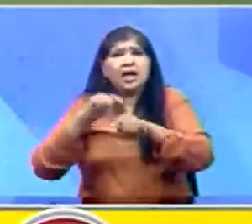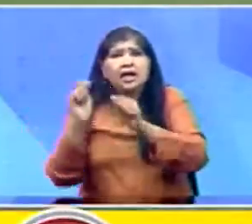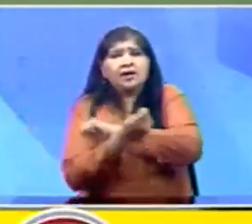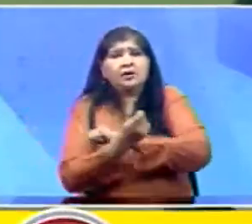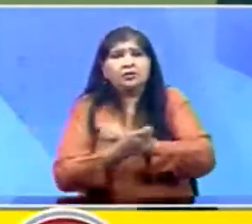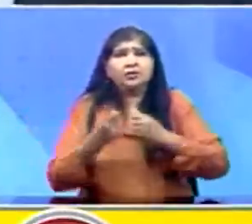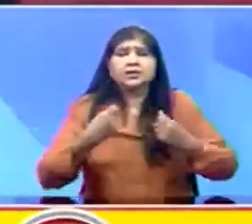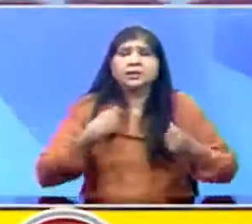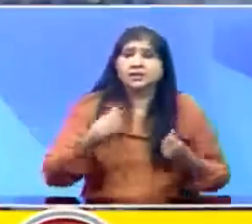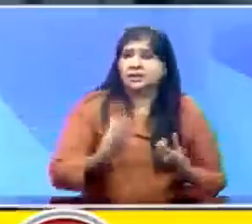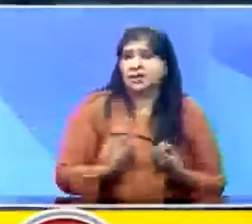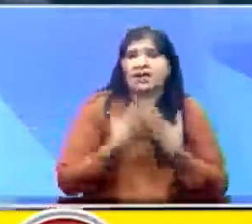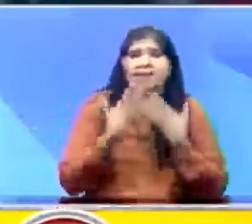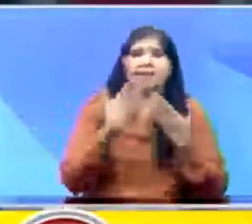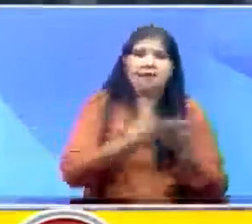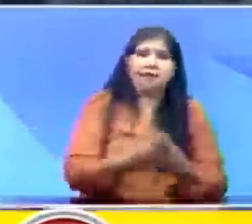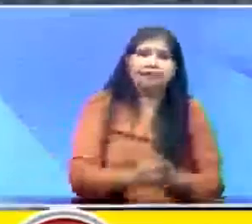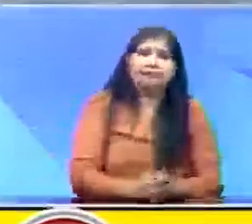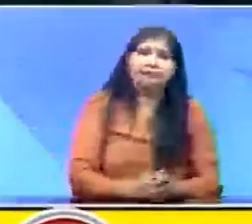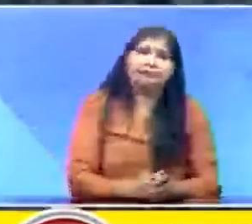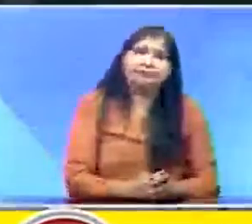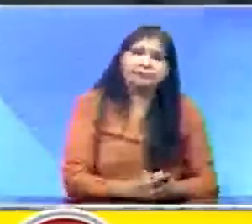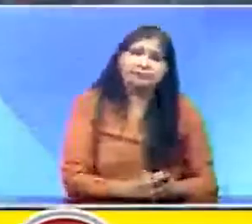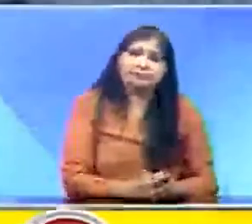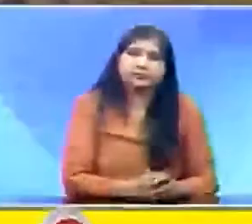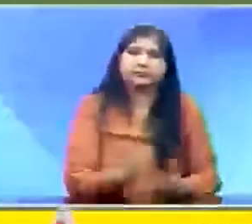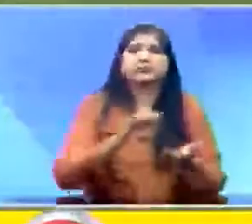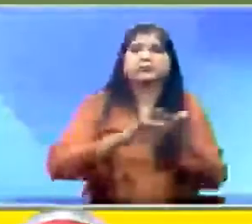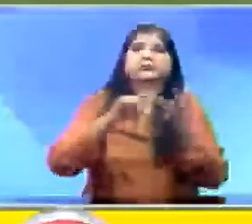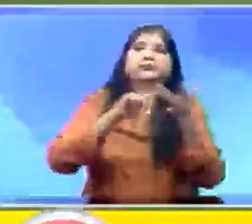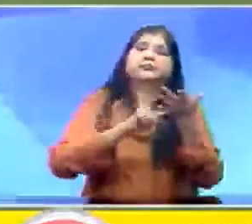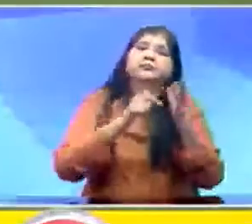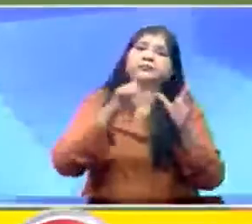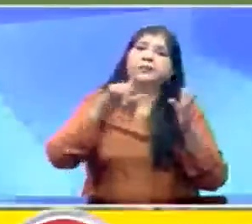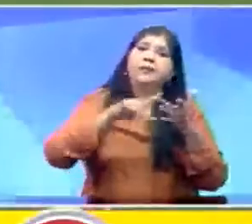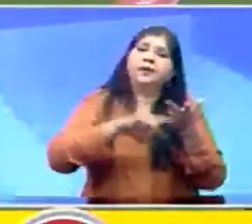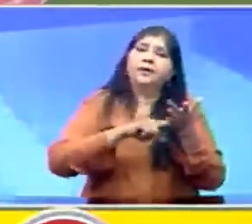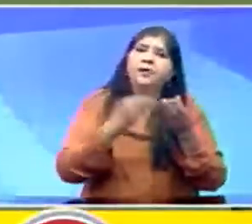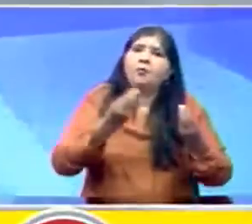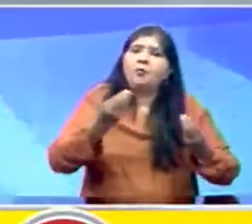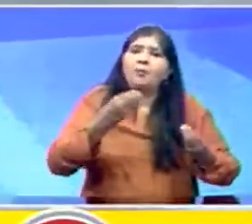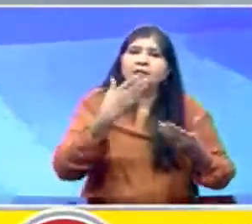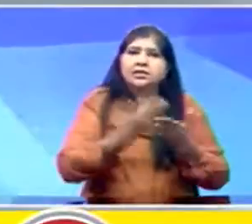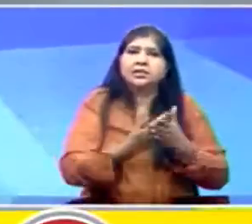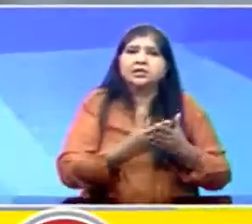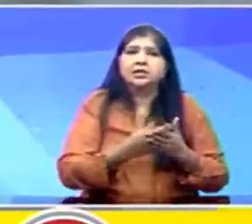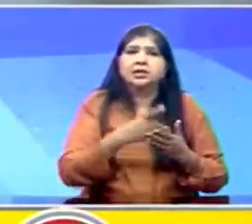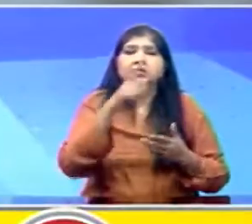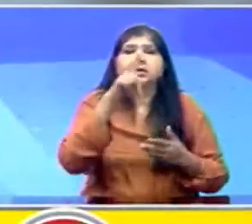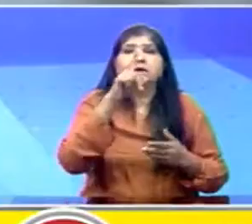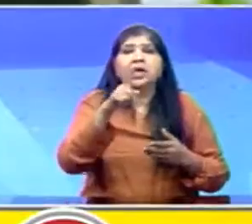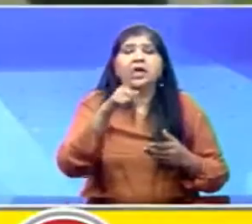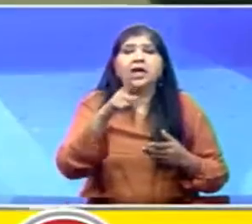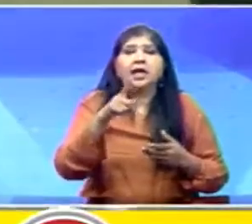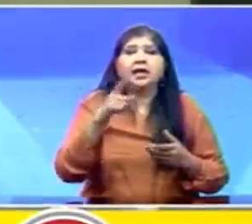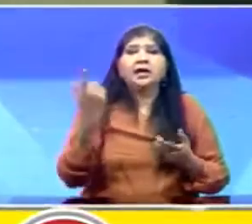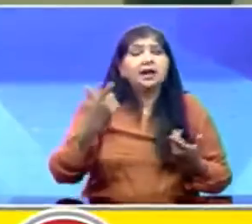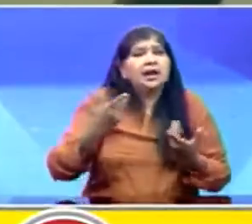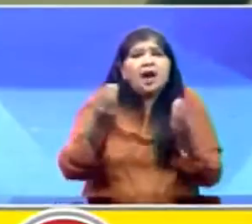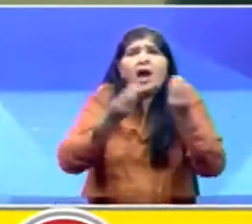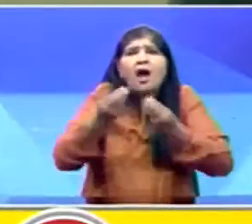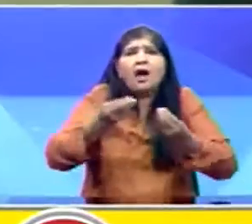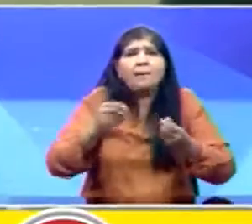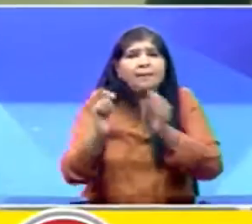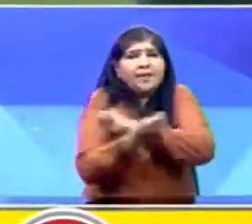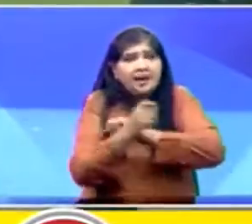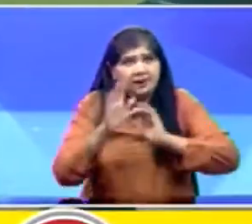प्रेमियों को भाव कर दिया है मिताली महज एक साधरन खिलाडी नहीं रही